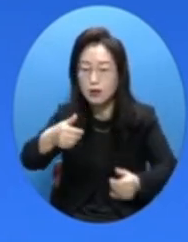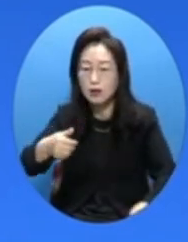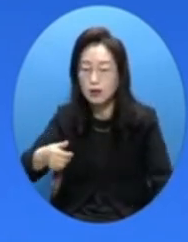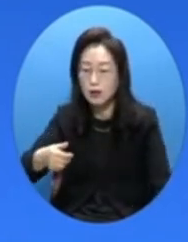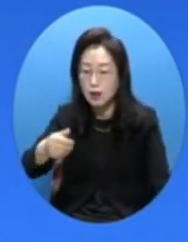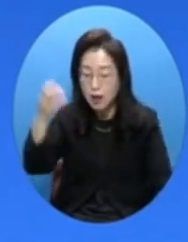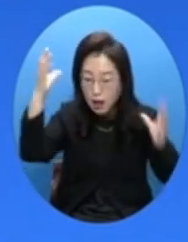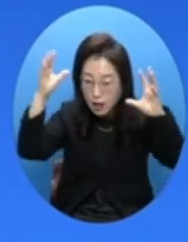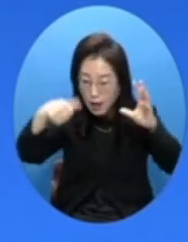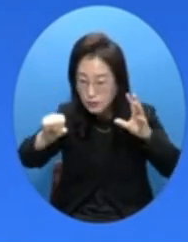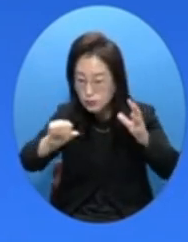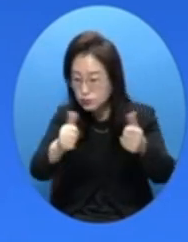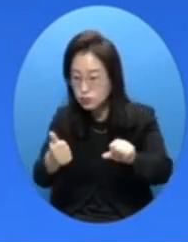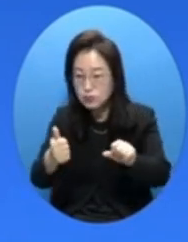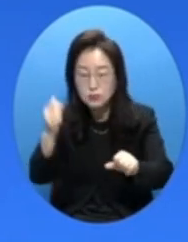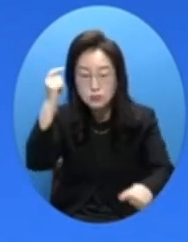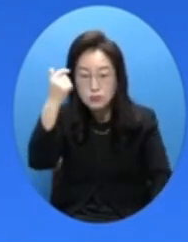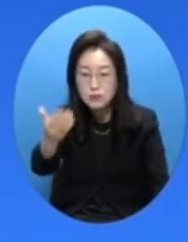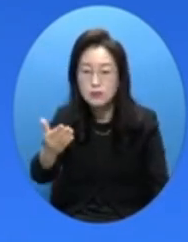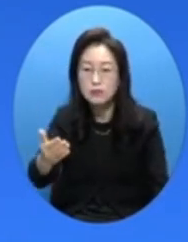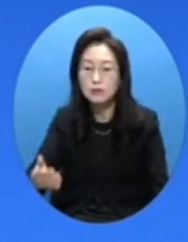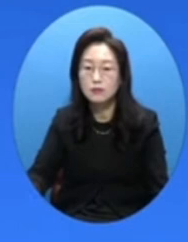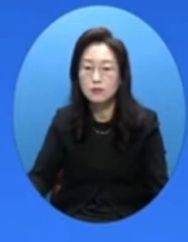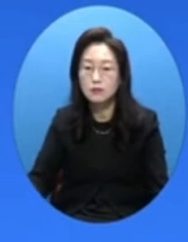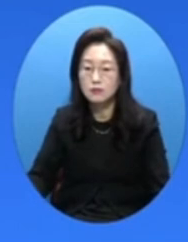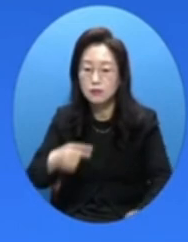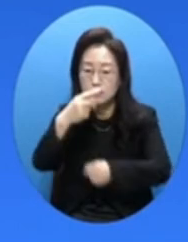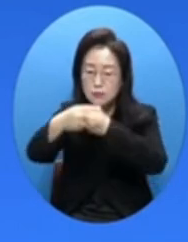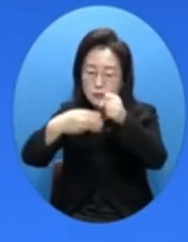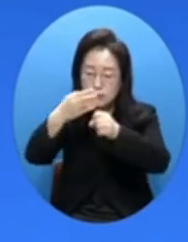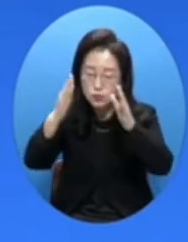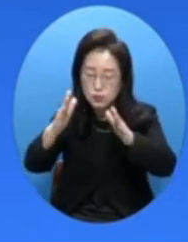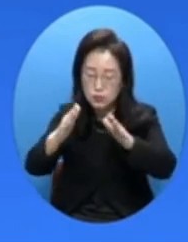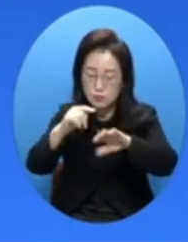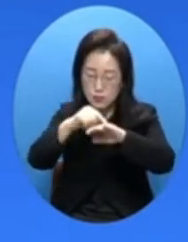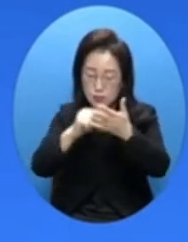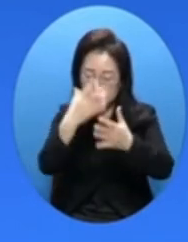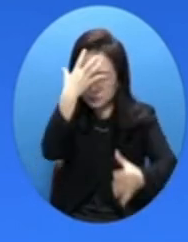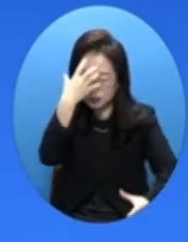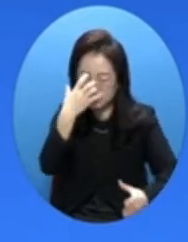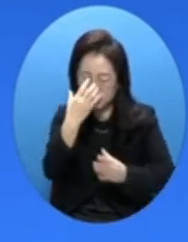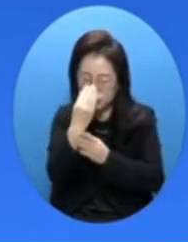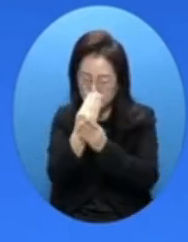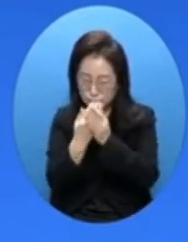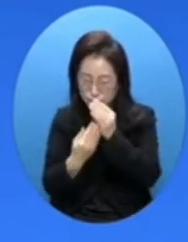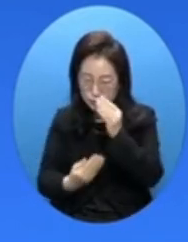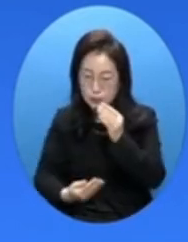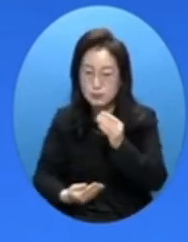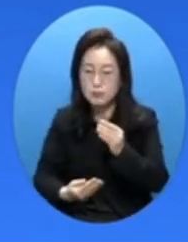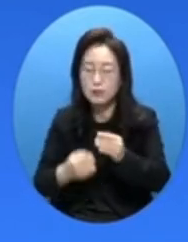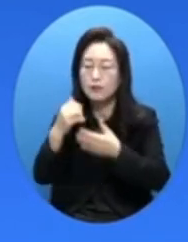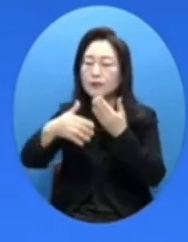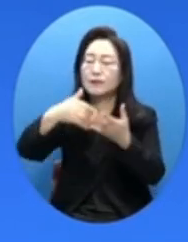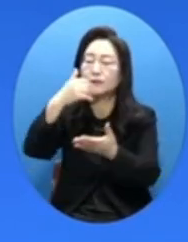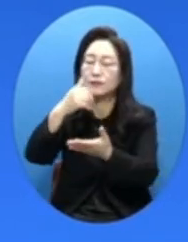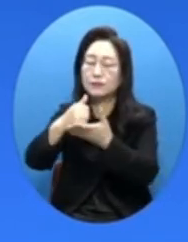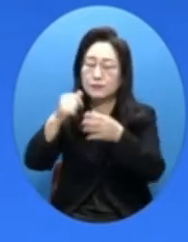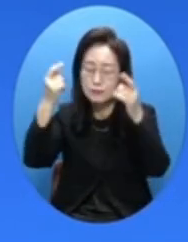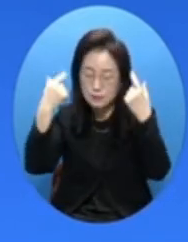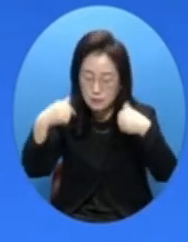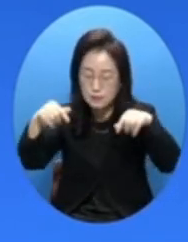내 아이가 세상을 떠날 수가 있습니까? 몇 년 동안 깊은 슬럼프에 빠졌습니다. 그리고 하나님 앞에